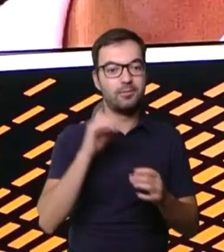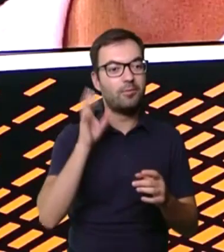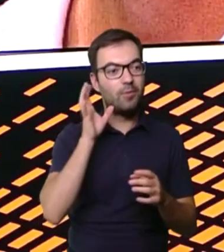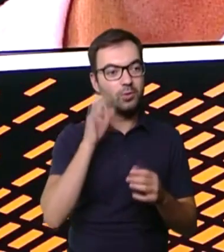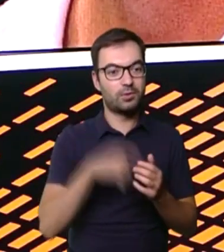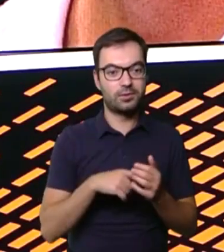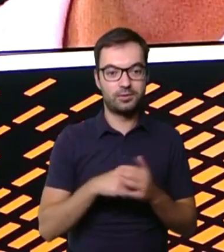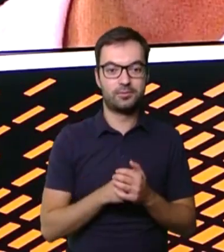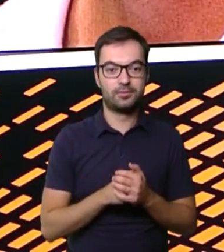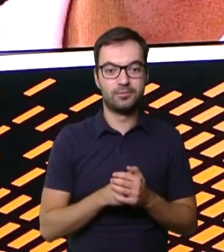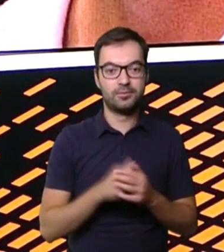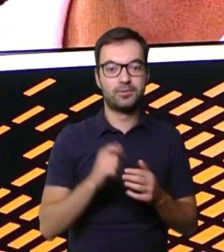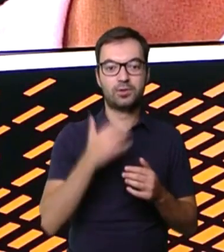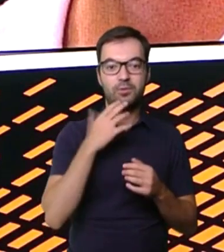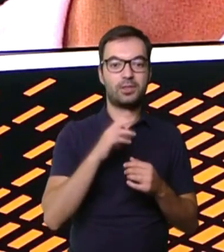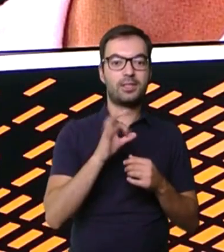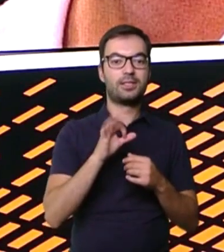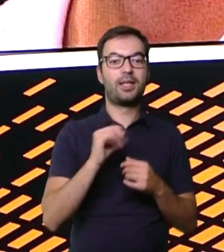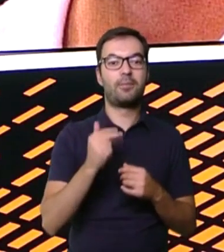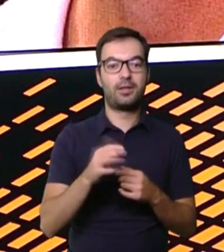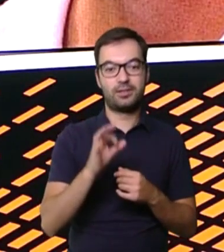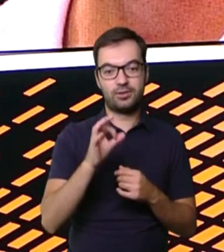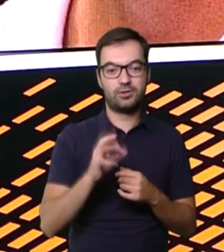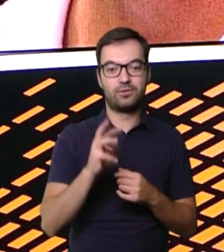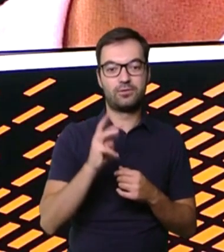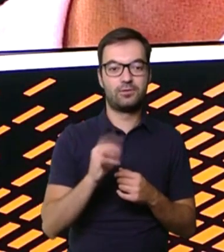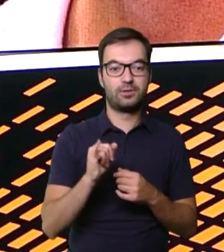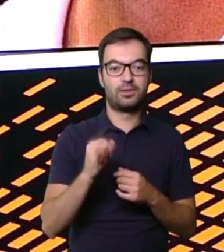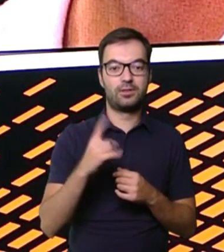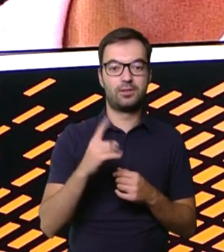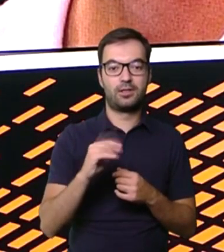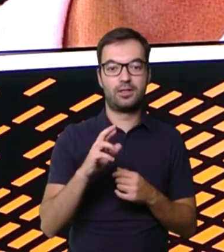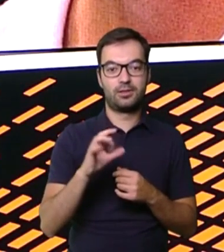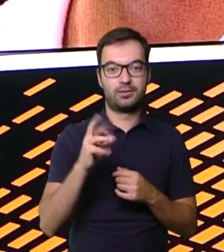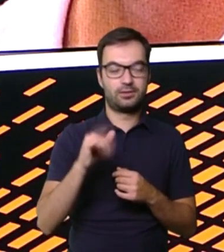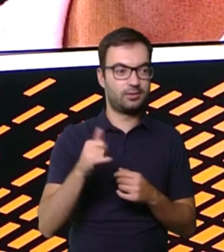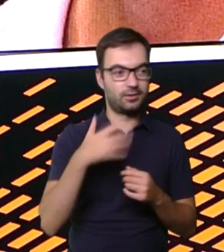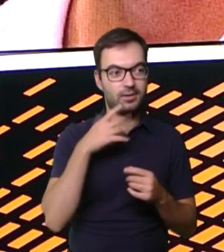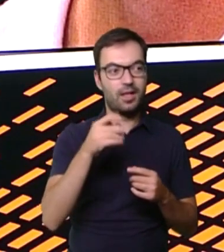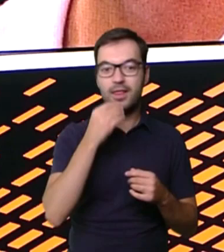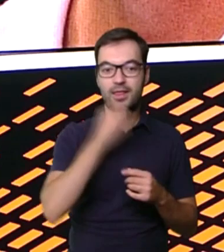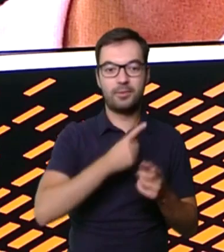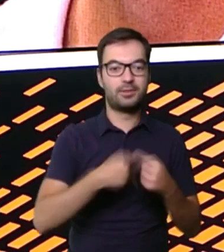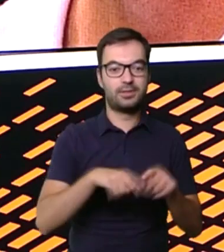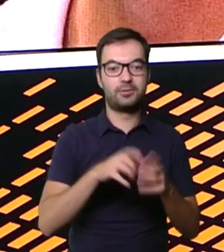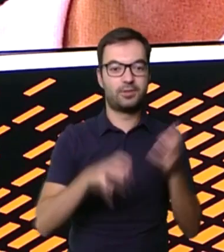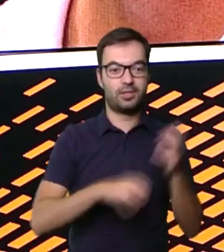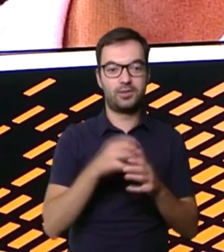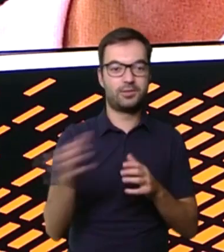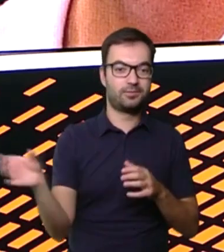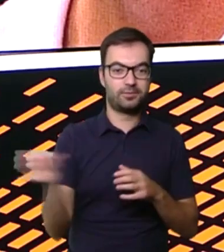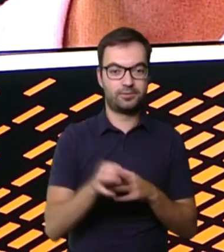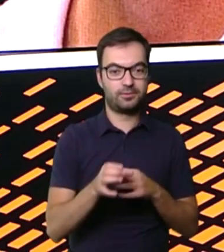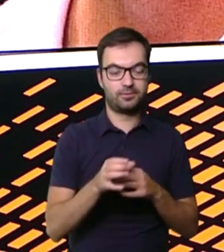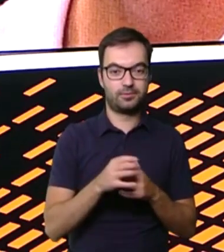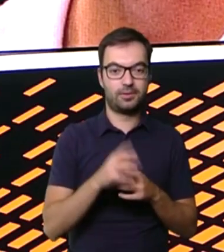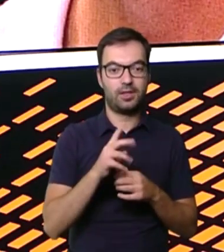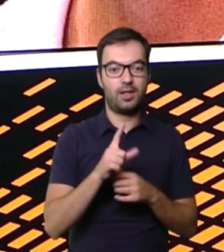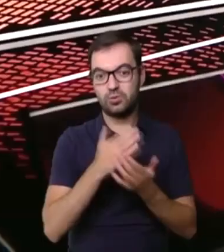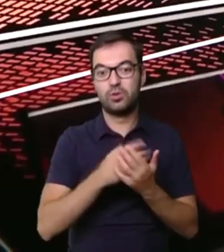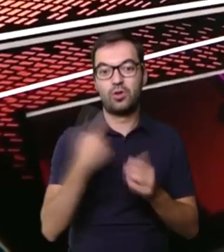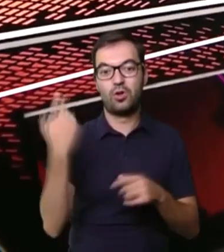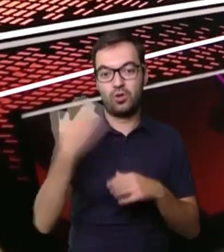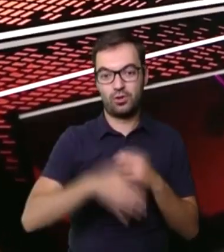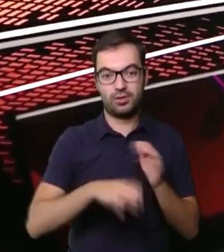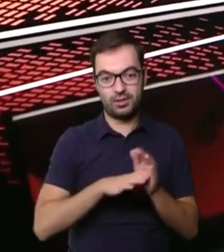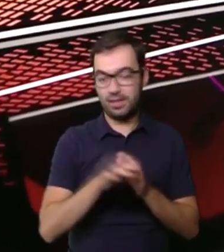teraz słów Sebastiana Świderskiego, bo ty, Krzysztof, powiedziałeś, że do najlepszej drużyny świata dołączył Wilfredo Leon.